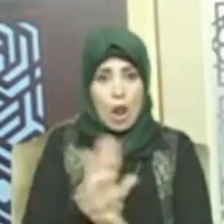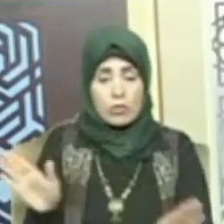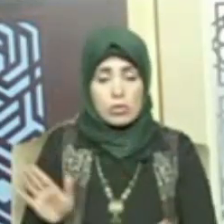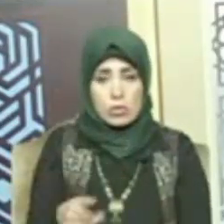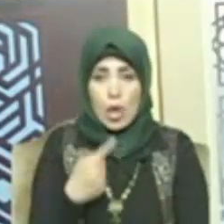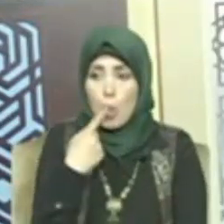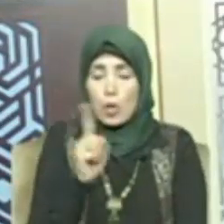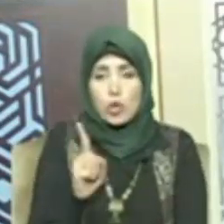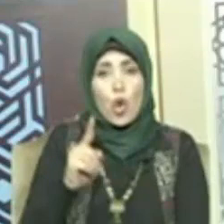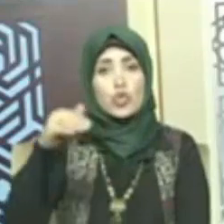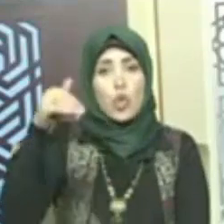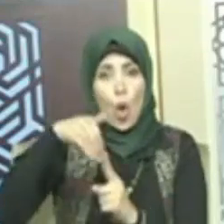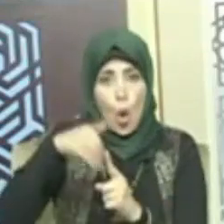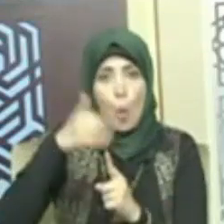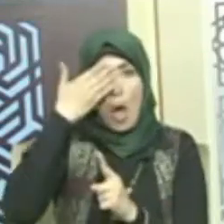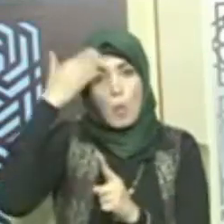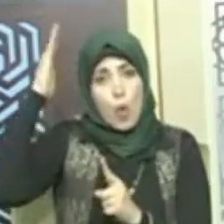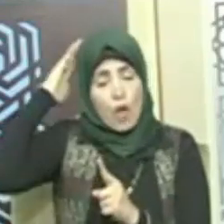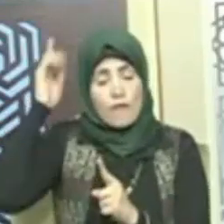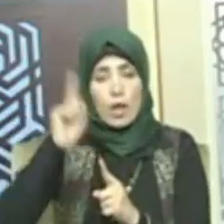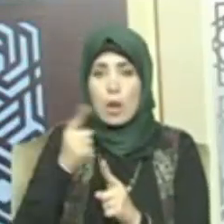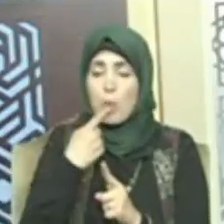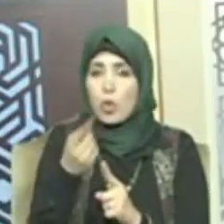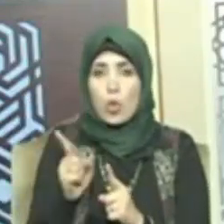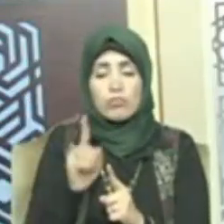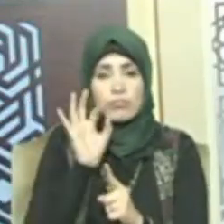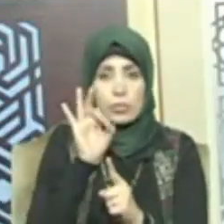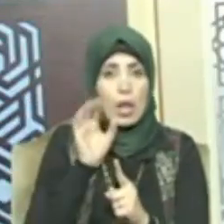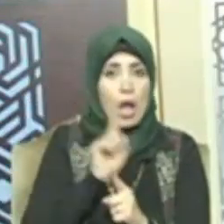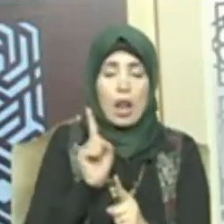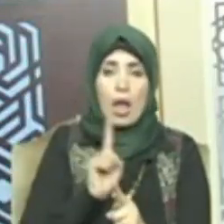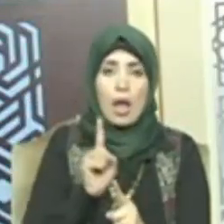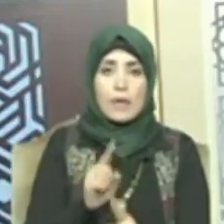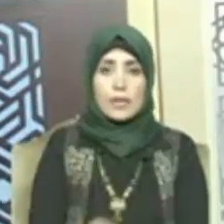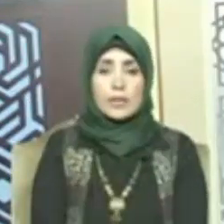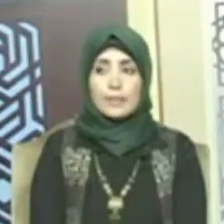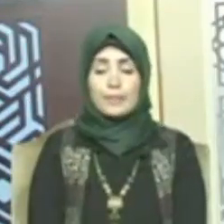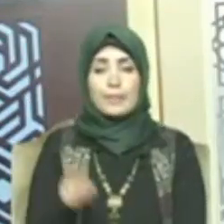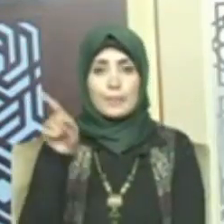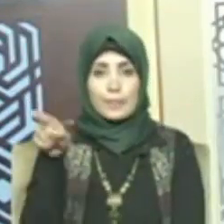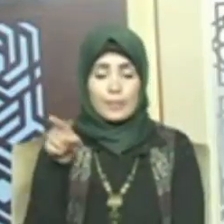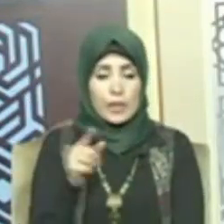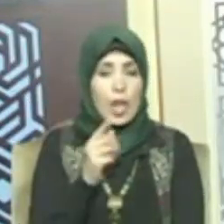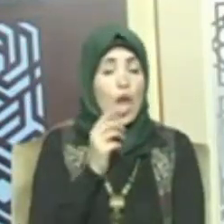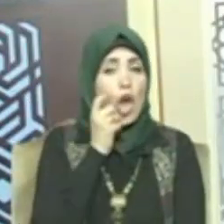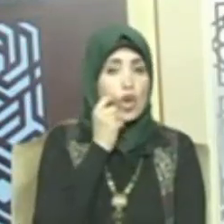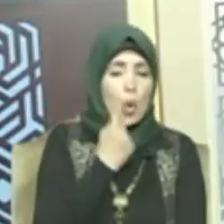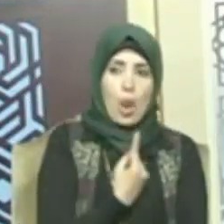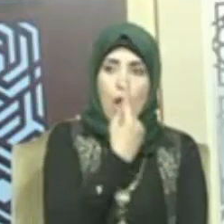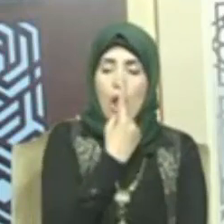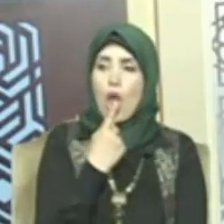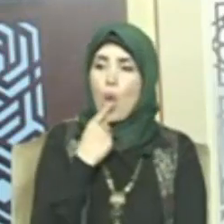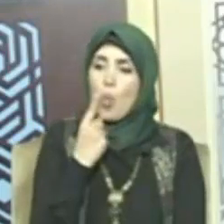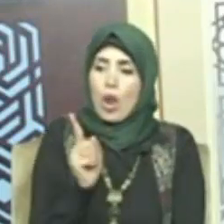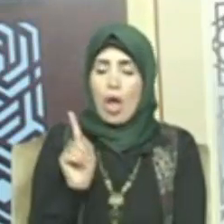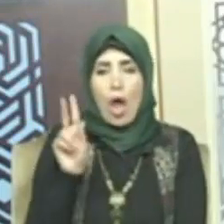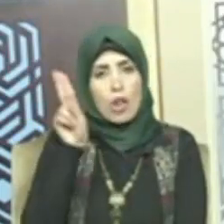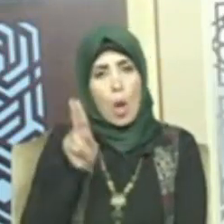فقالوا، فقال الرجل: الله ورسوله أعلم، أما